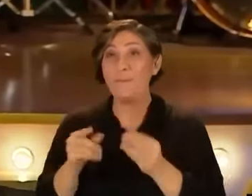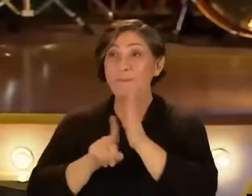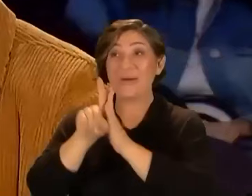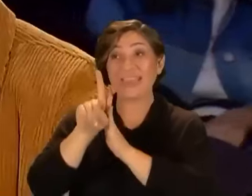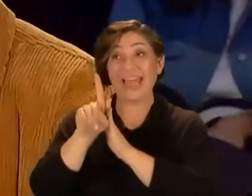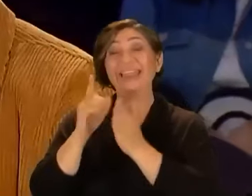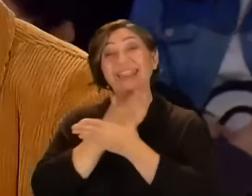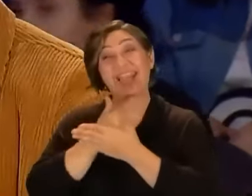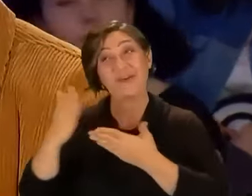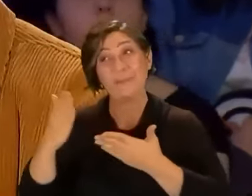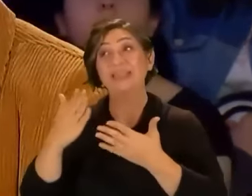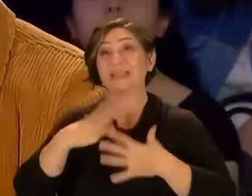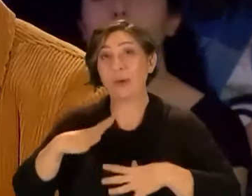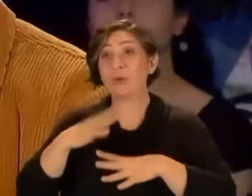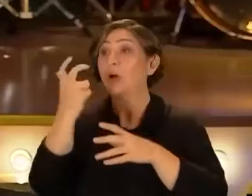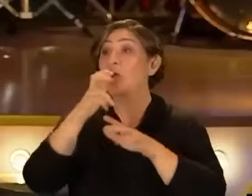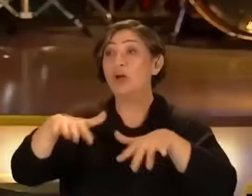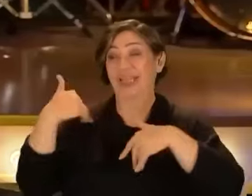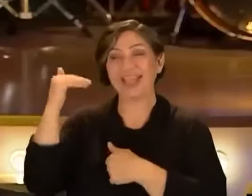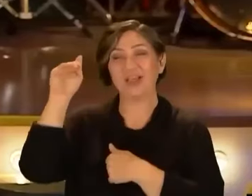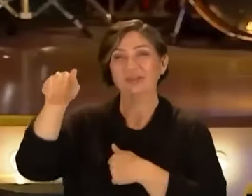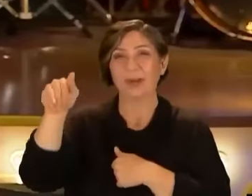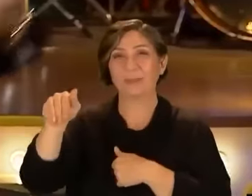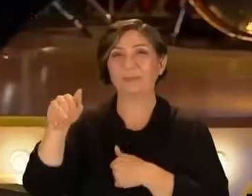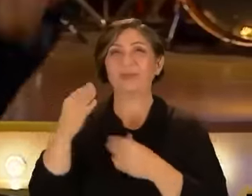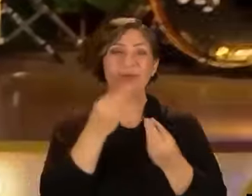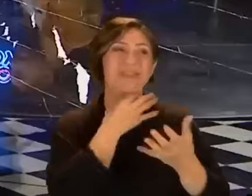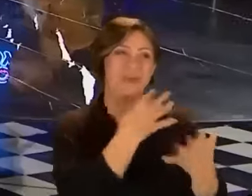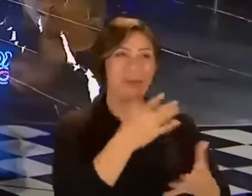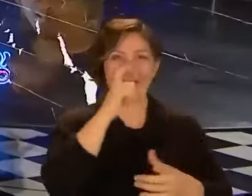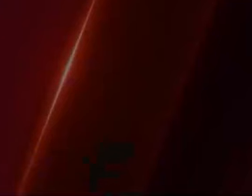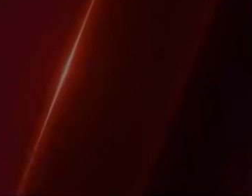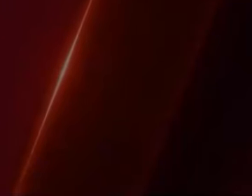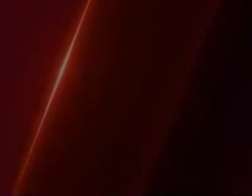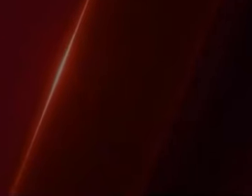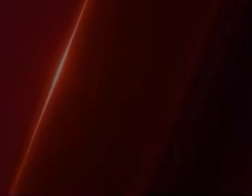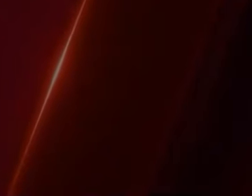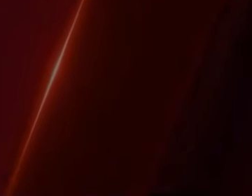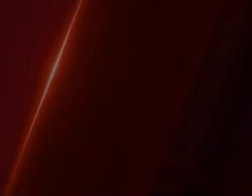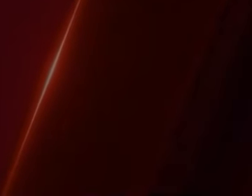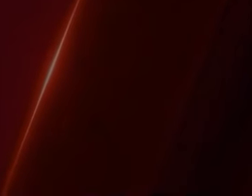başarılarını takip edeceğim ve konserine geleceğim. Çok teşekkür ederim. Alkışlıyoruz Emircan.